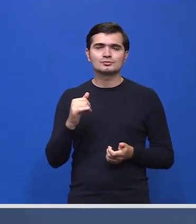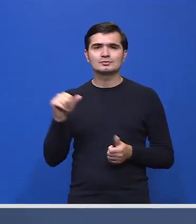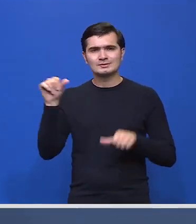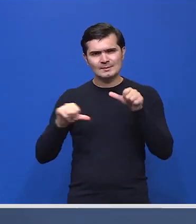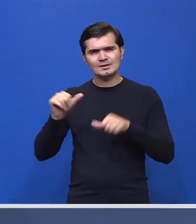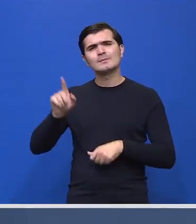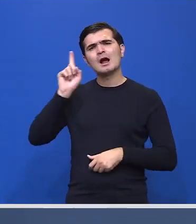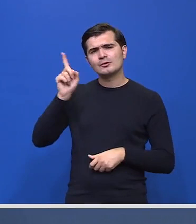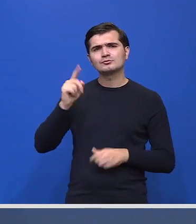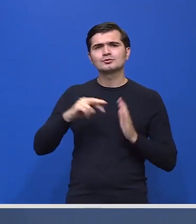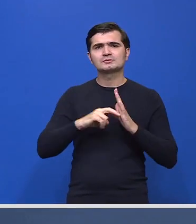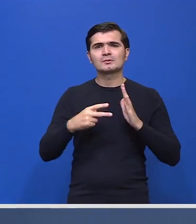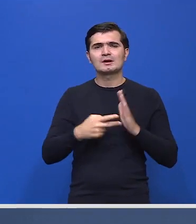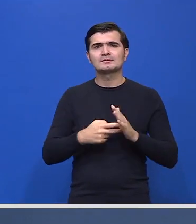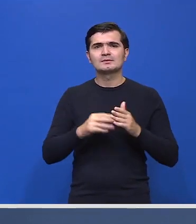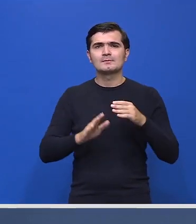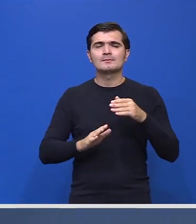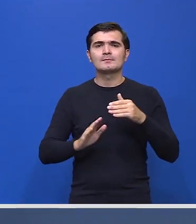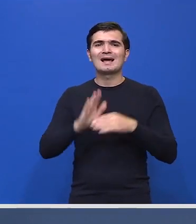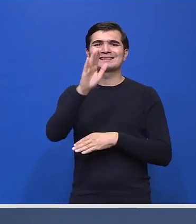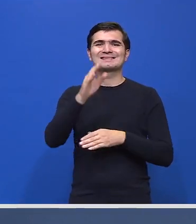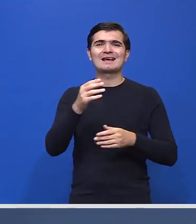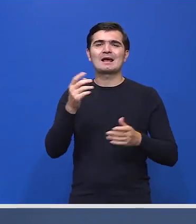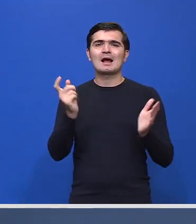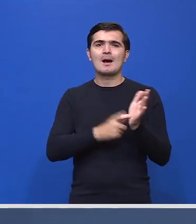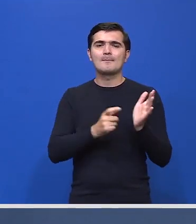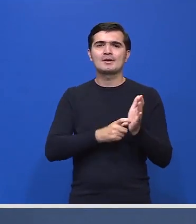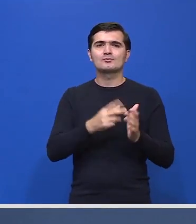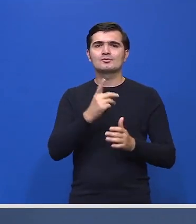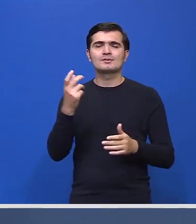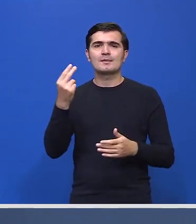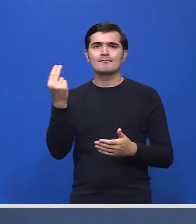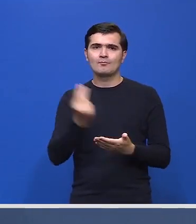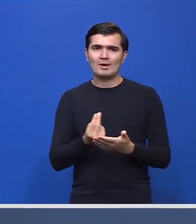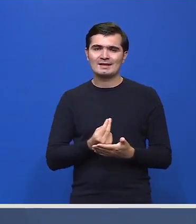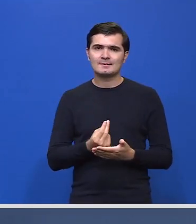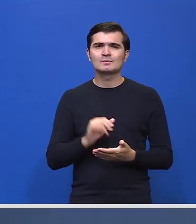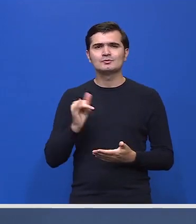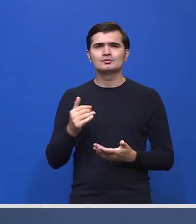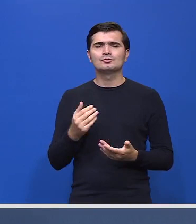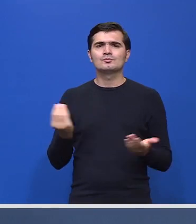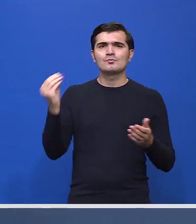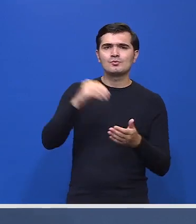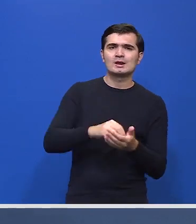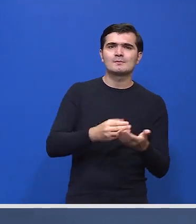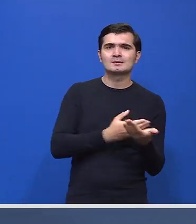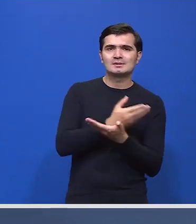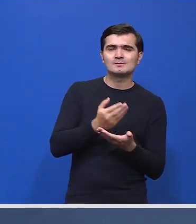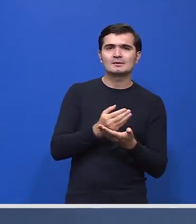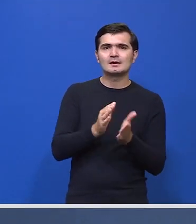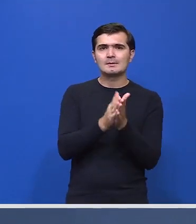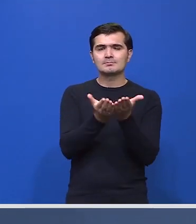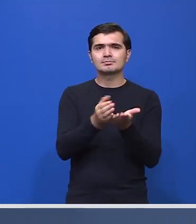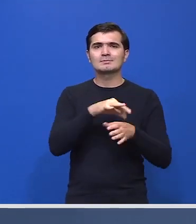va avea loc lansarea apelului de proiecte și punerea în dezbatere a